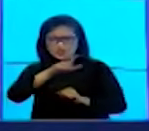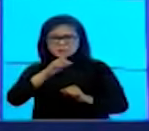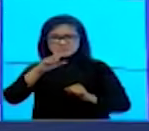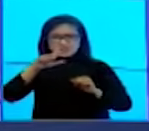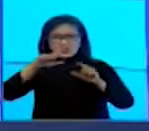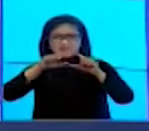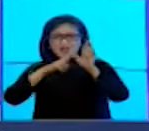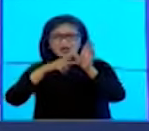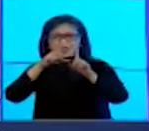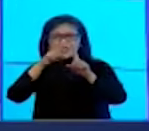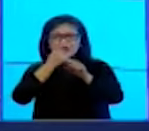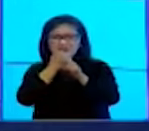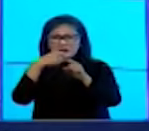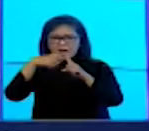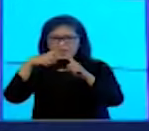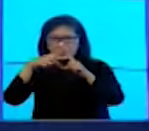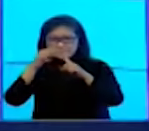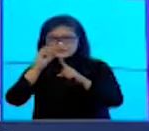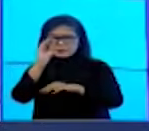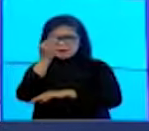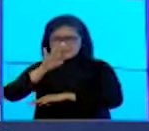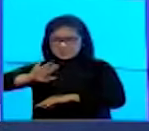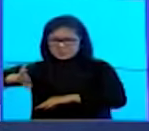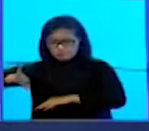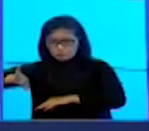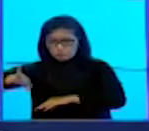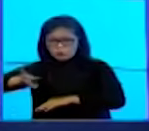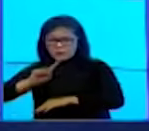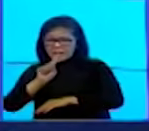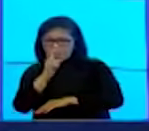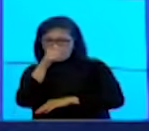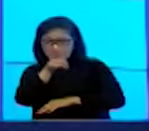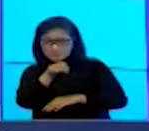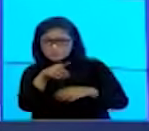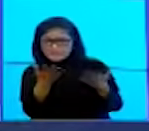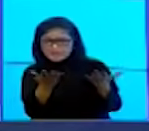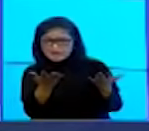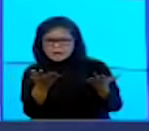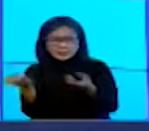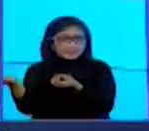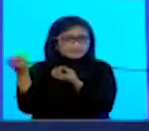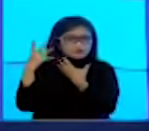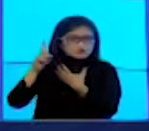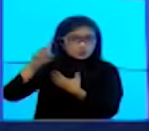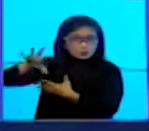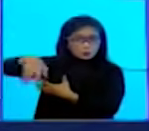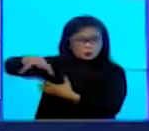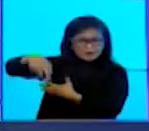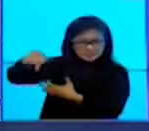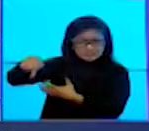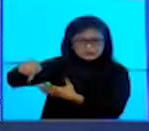Apus. Saat itu berawal dari informasi adanya satu keluarga yang